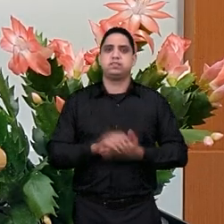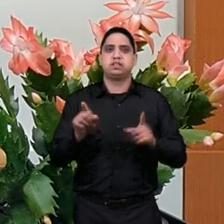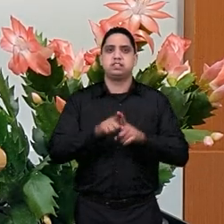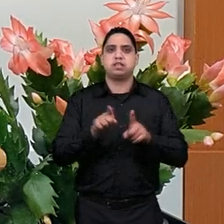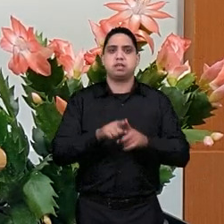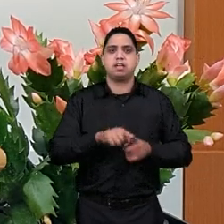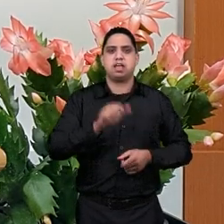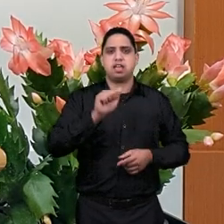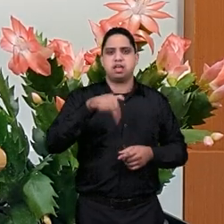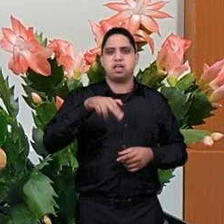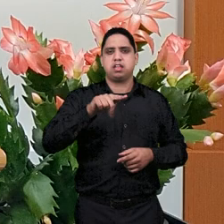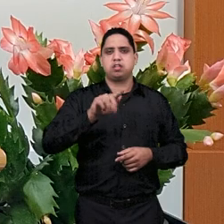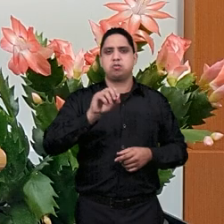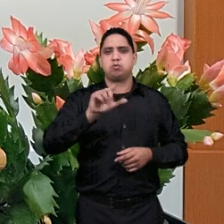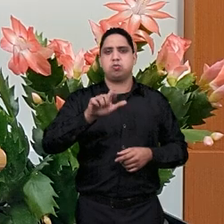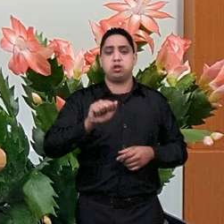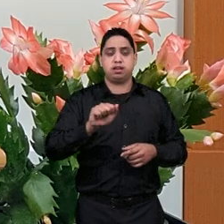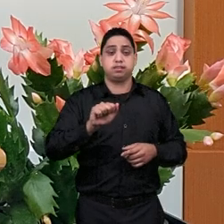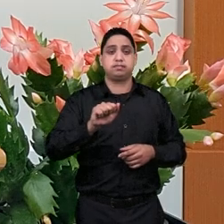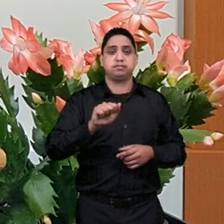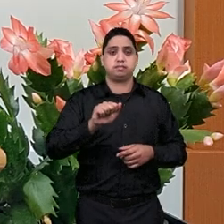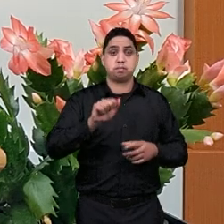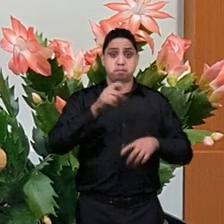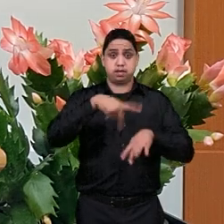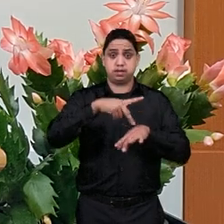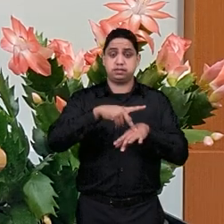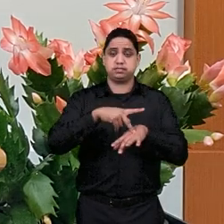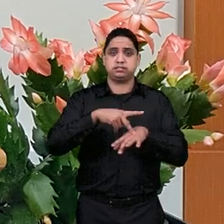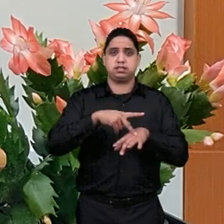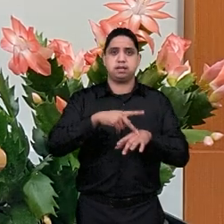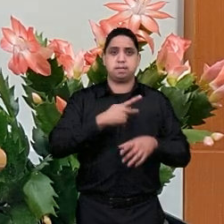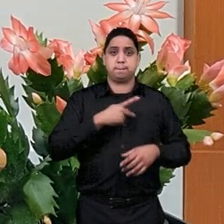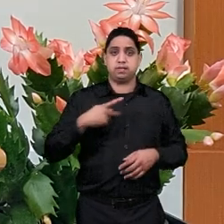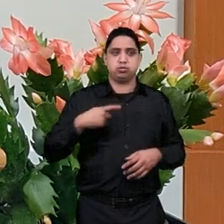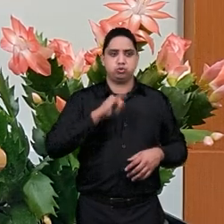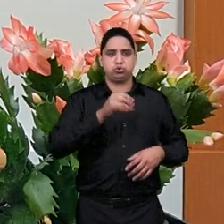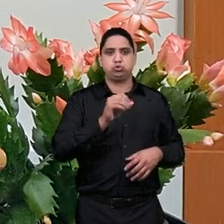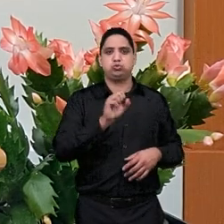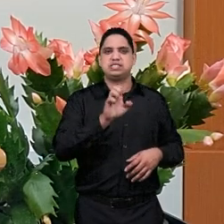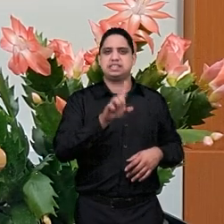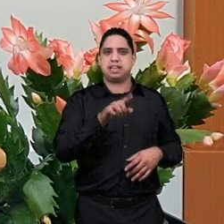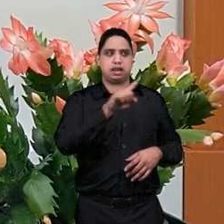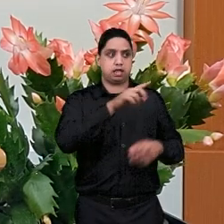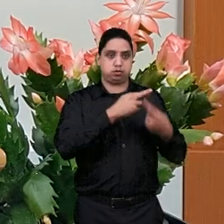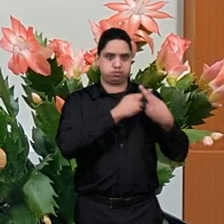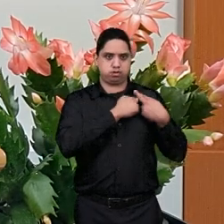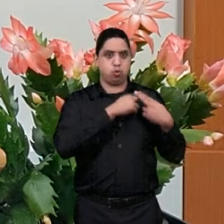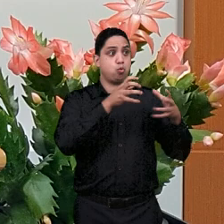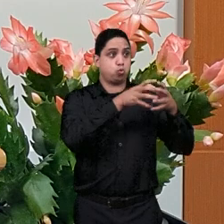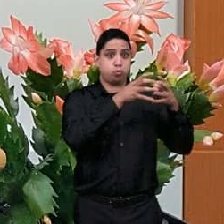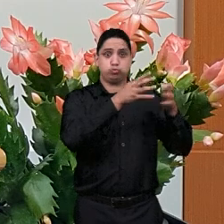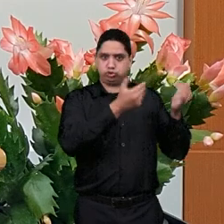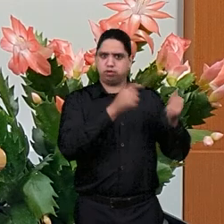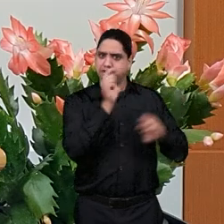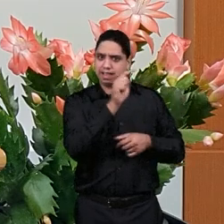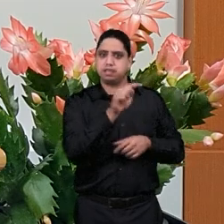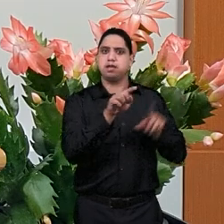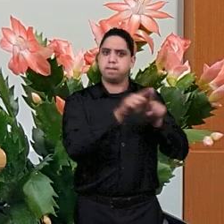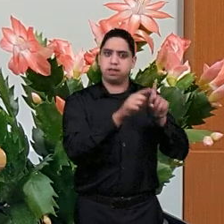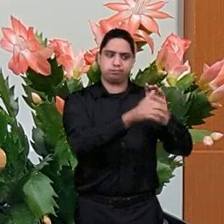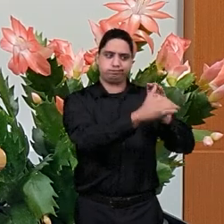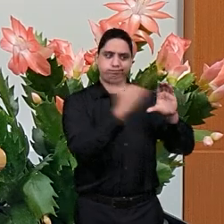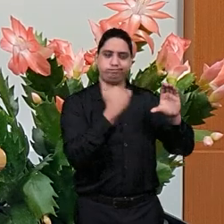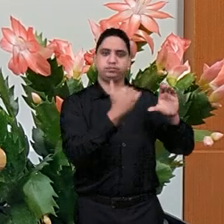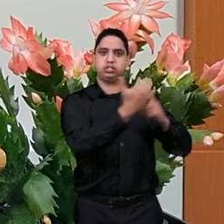aussi, notre bien-aimé pasteur José Eduardo, qui est là. Le groupe de jeunes aussi, à